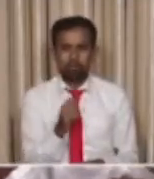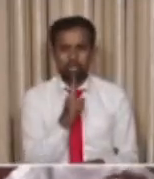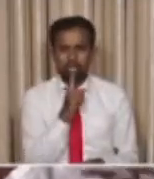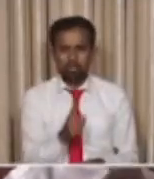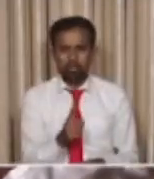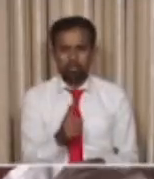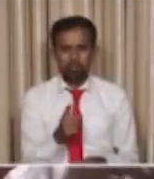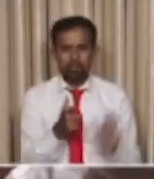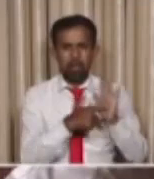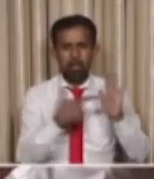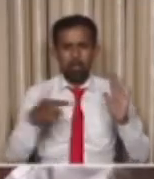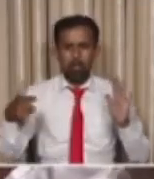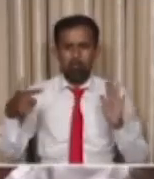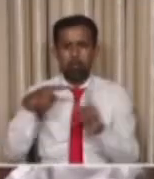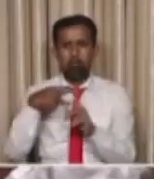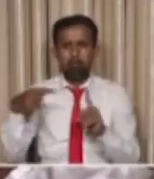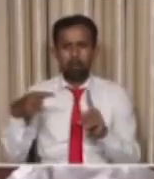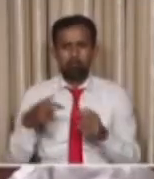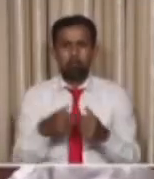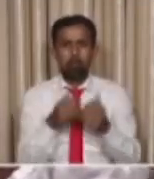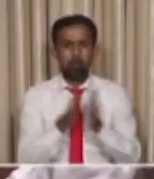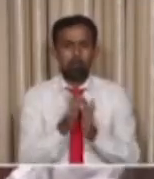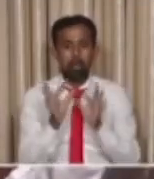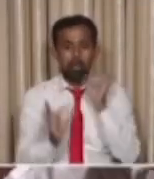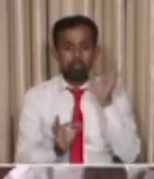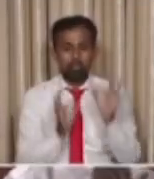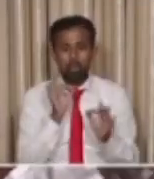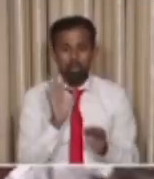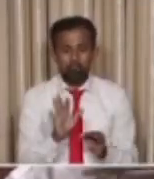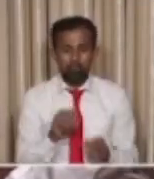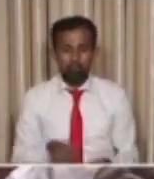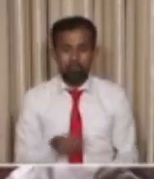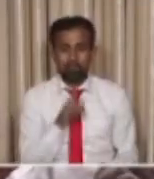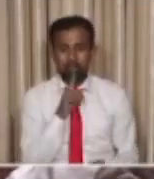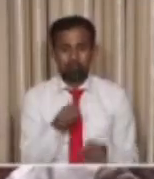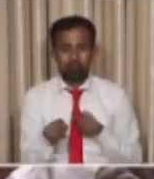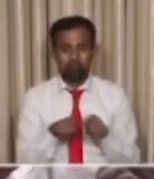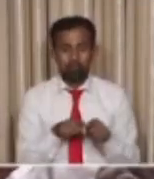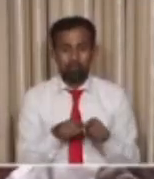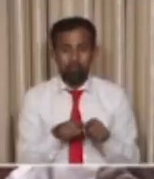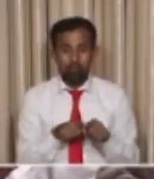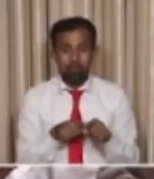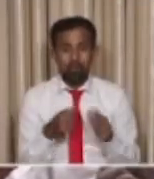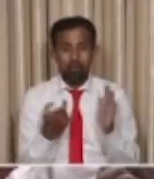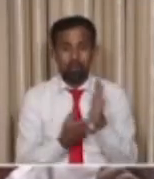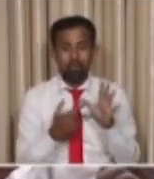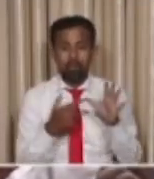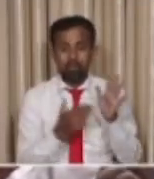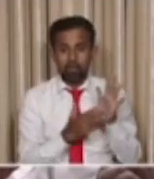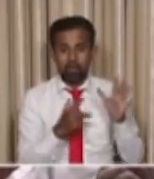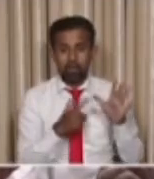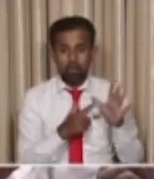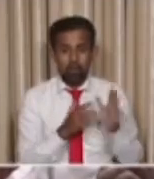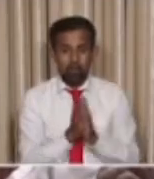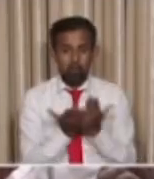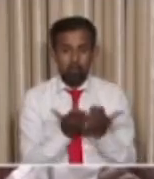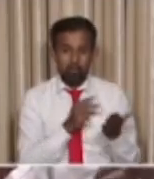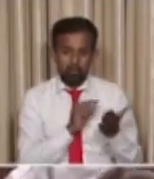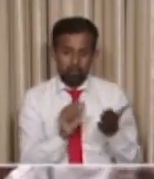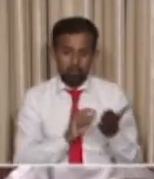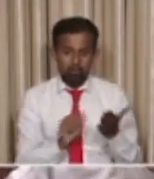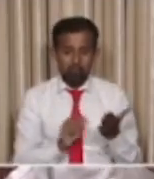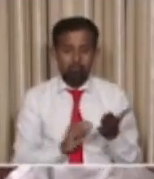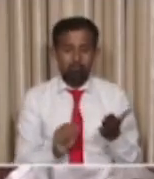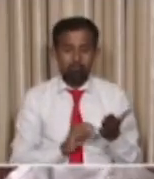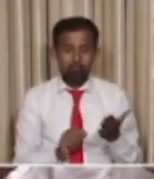මේක සාහිත්‍ය කොටසක් කියලා මේ මොන දේ කතා කරා වුණත් මෙතන සඳහන් කරපු ආකාරයට වාල්මීකයේ රාමායනය ගැන කියවනකොට ඒ